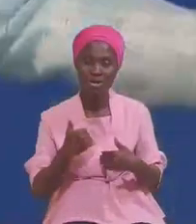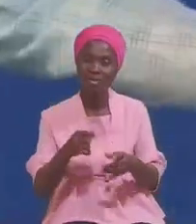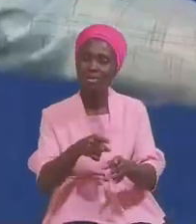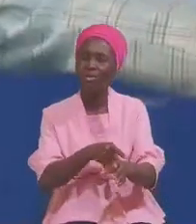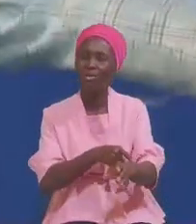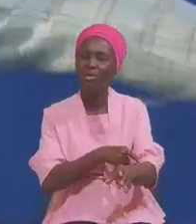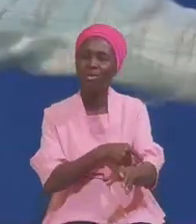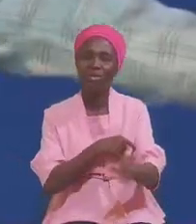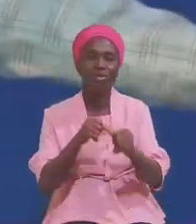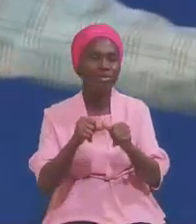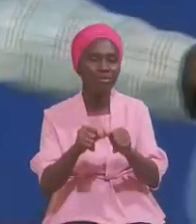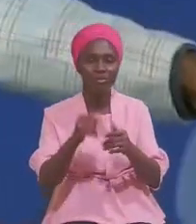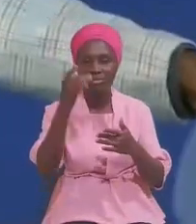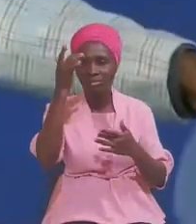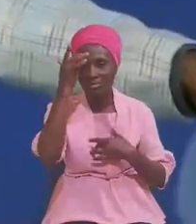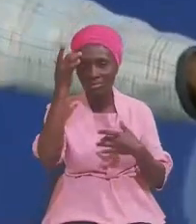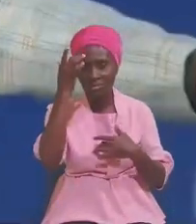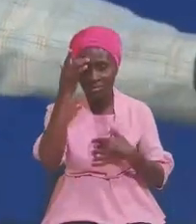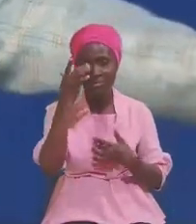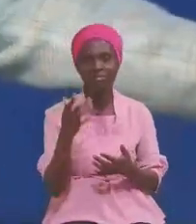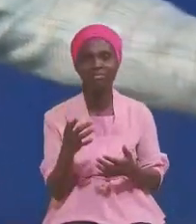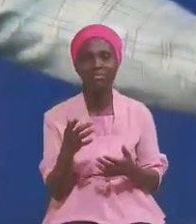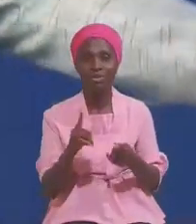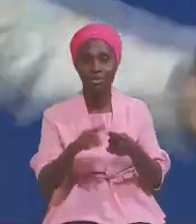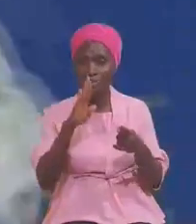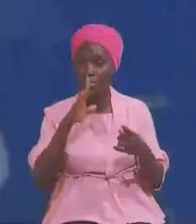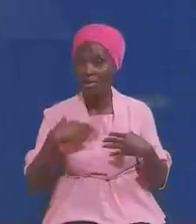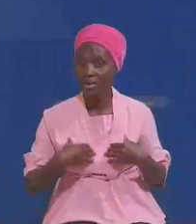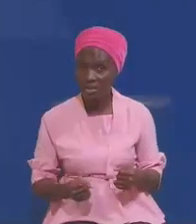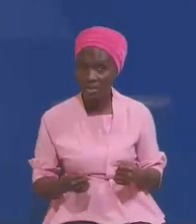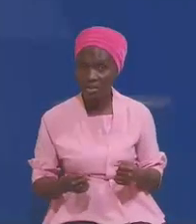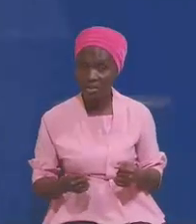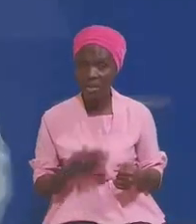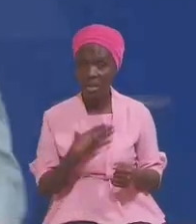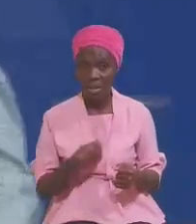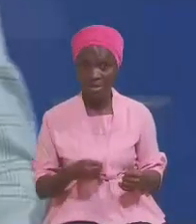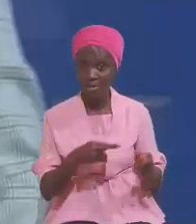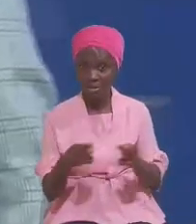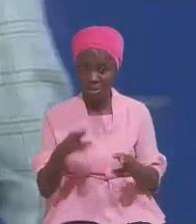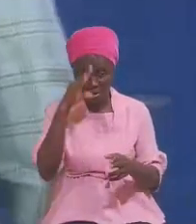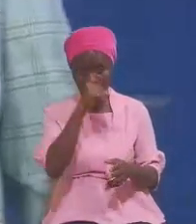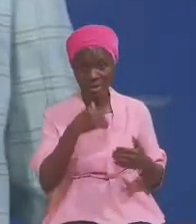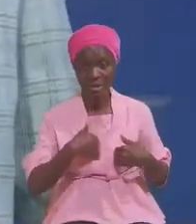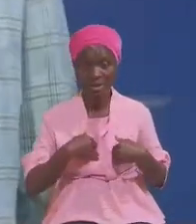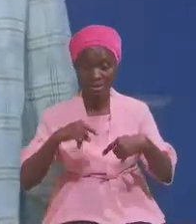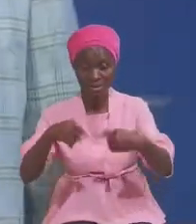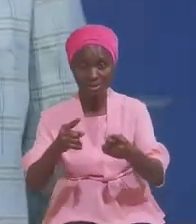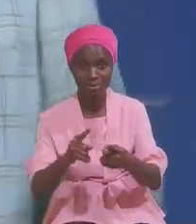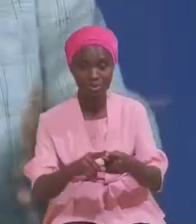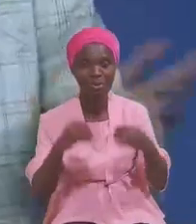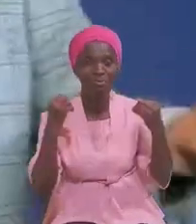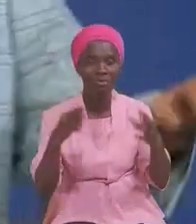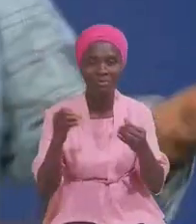une maladie de longue date, d'être guéri, déjà la personne a visité divers